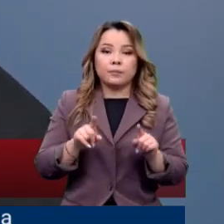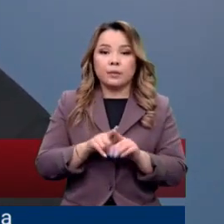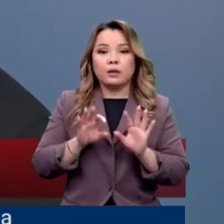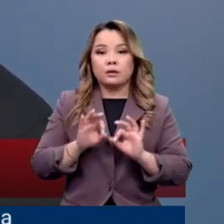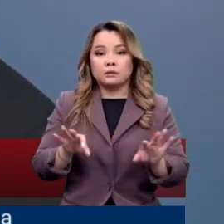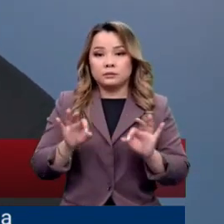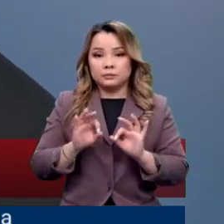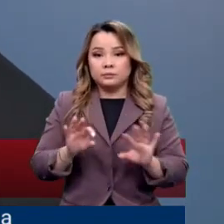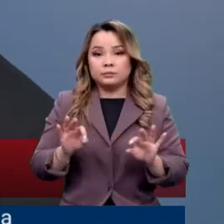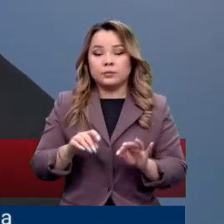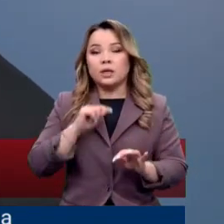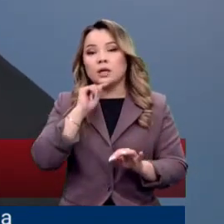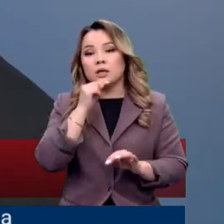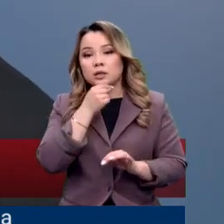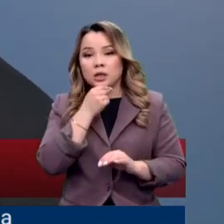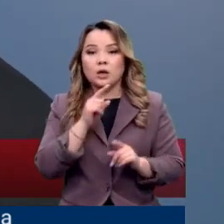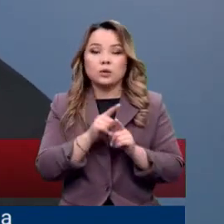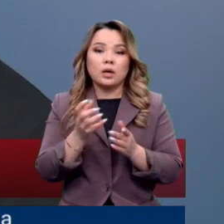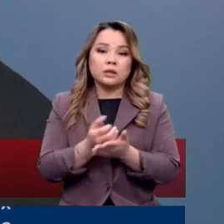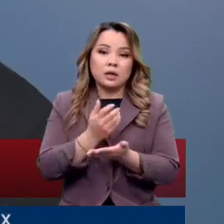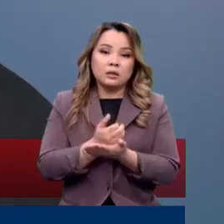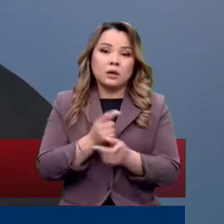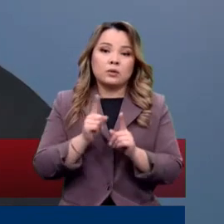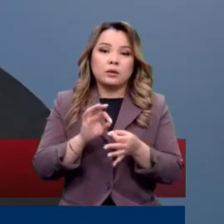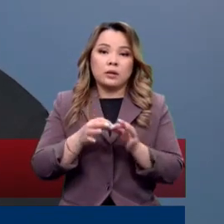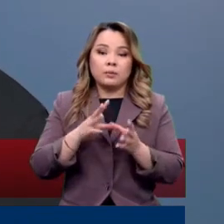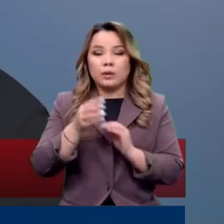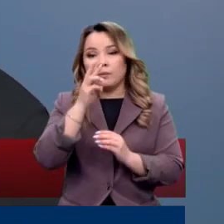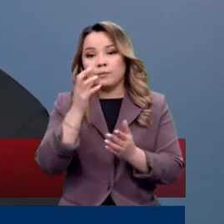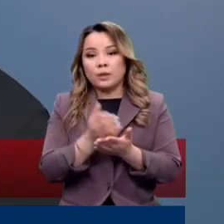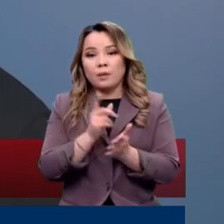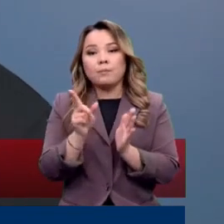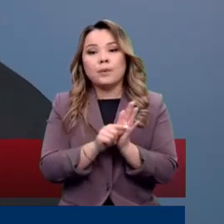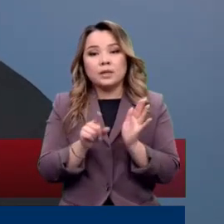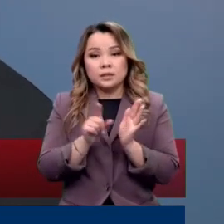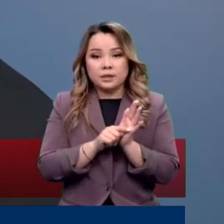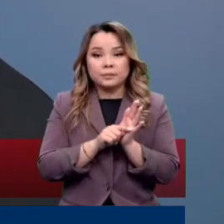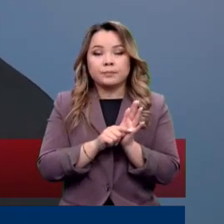айтқандай экономикалық жетімділік не ол жалақы, пенсия,